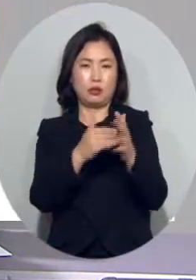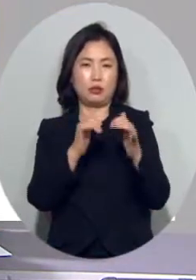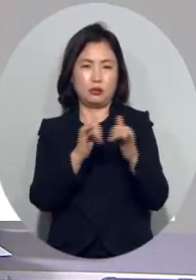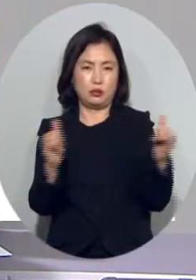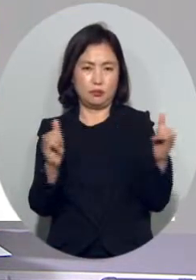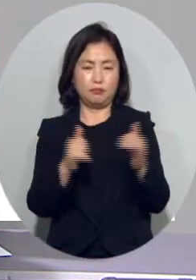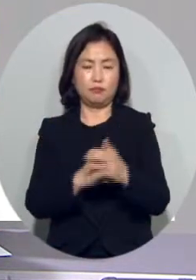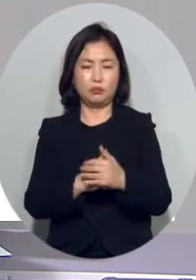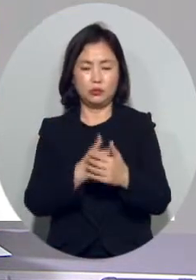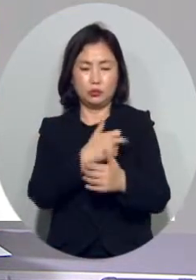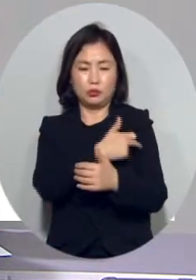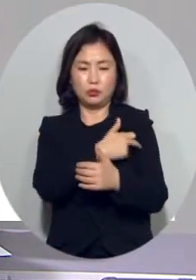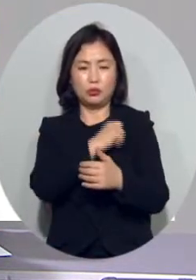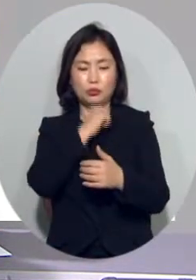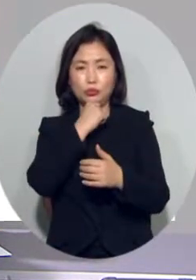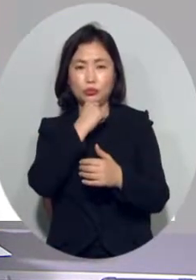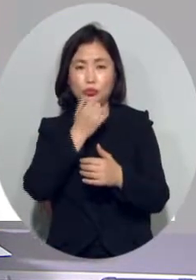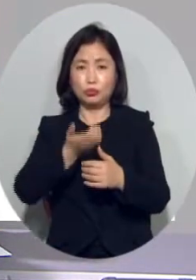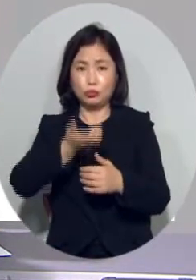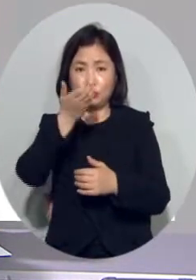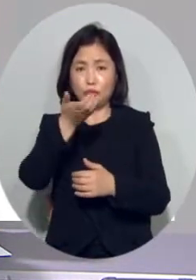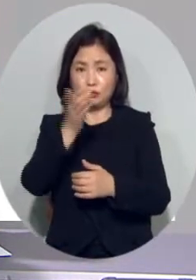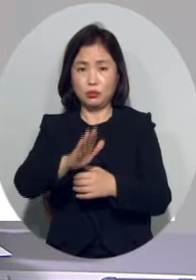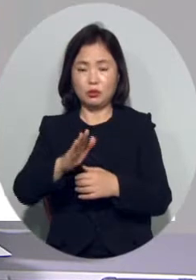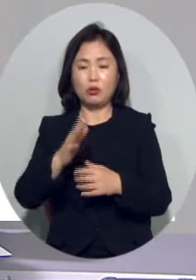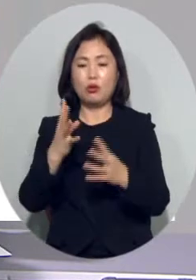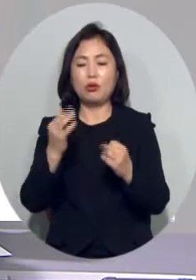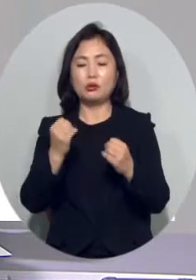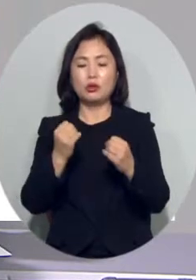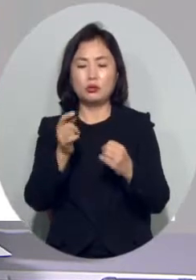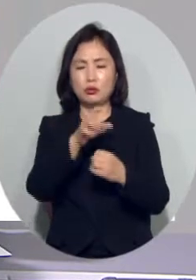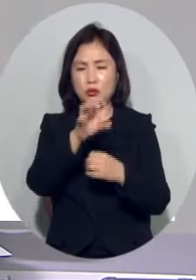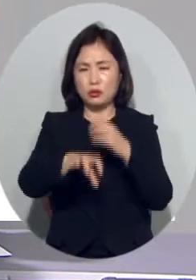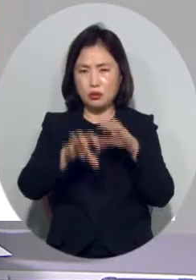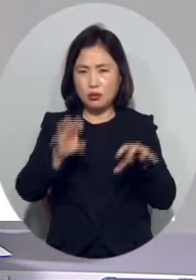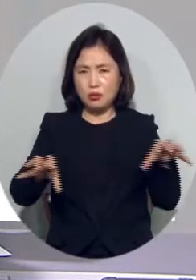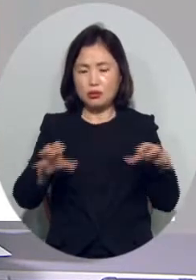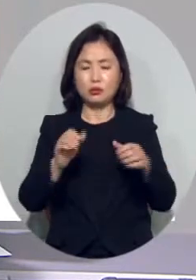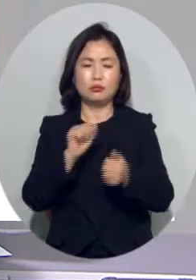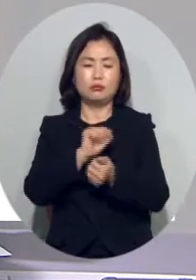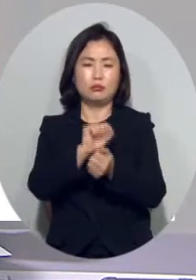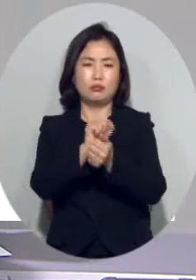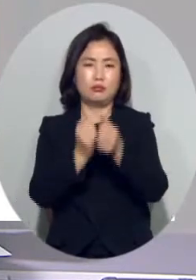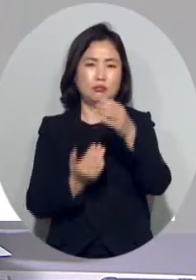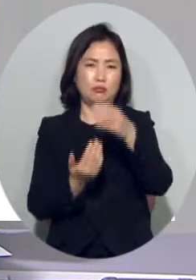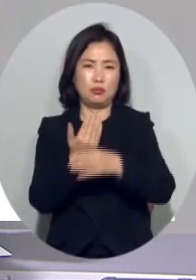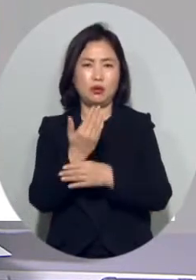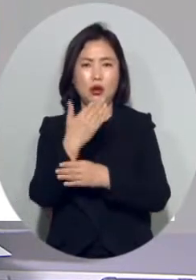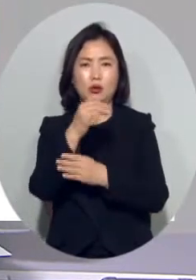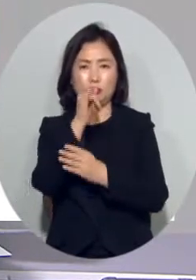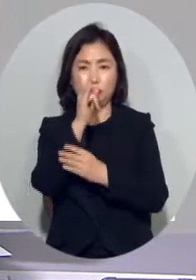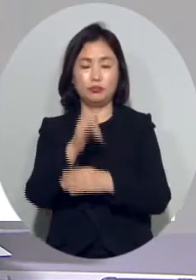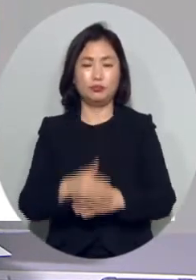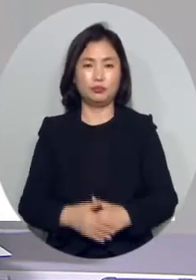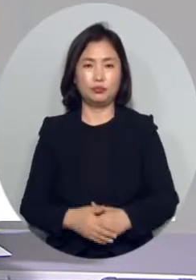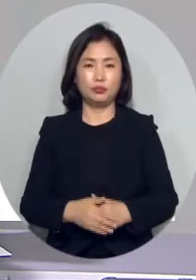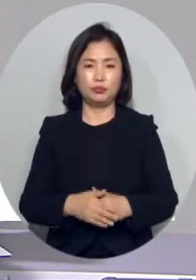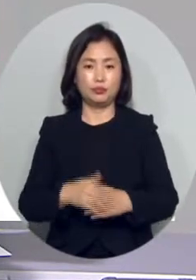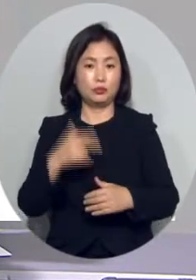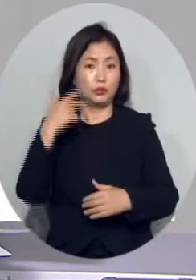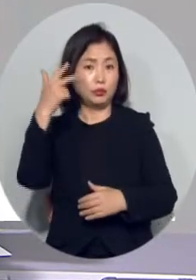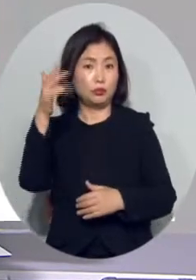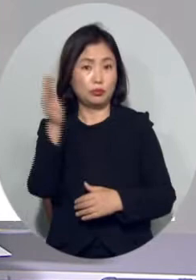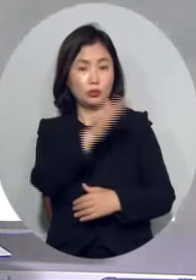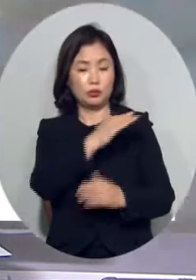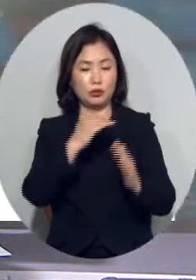드러났습니다. 접종률이 높다 하더라도 언제 어디서든 집단 감염이 일어날 수 있다는 얘기입니다. 다음